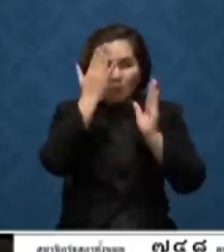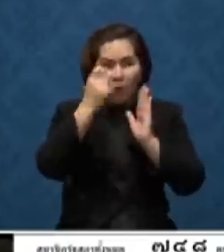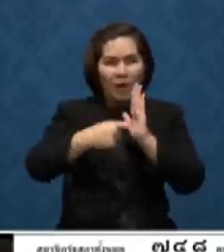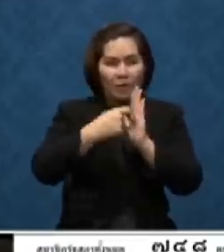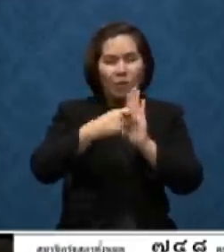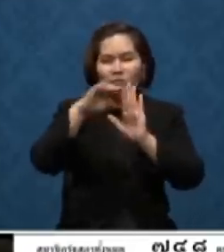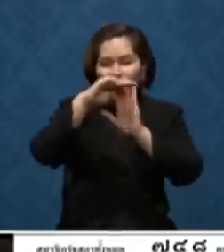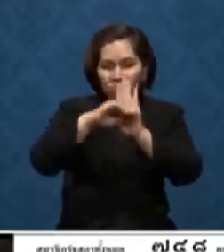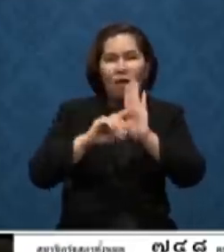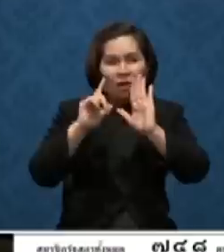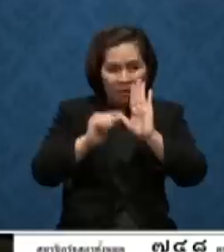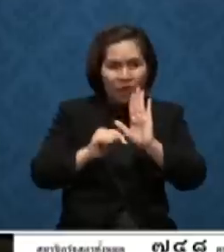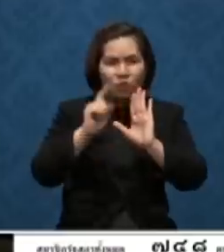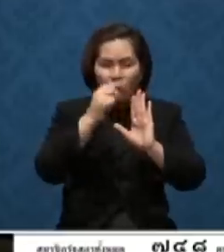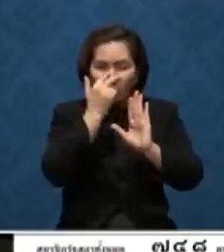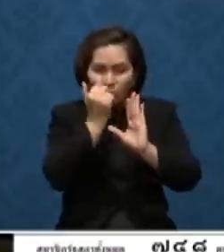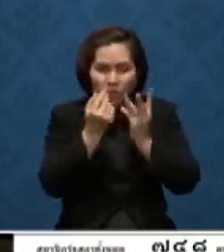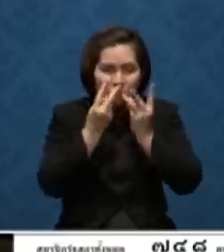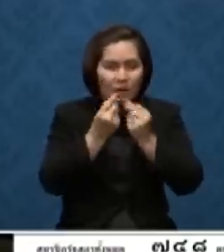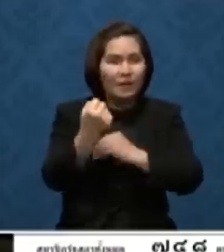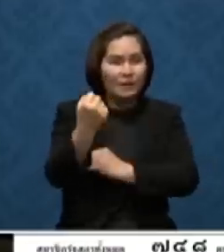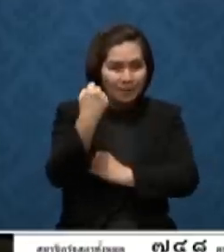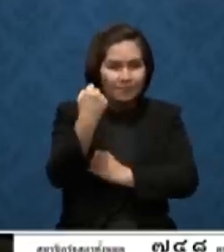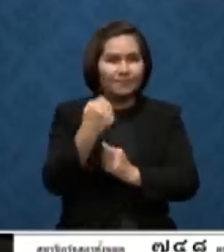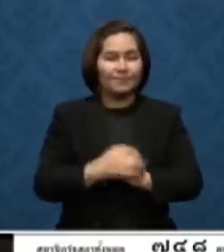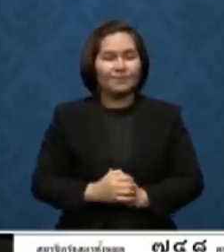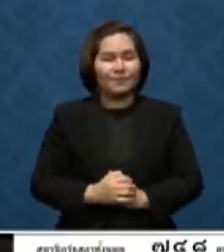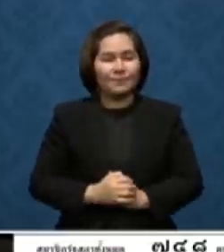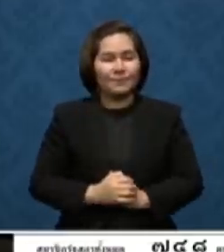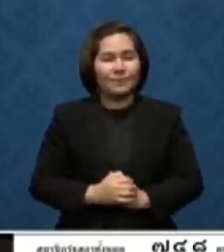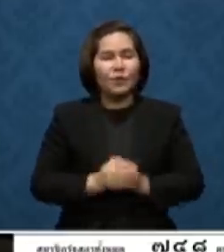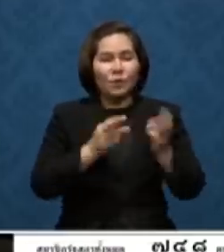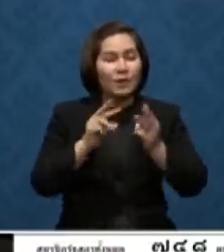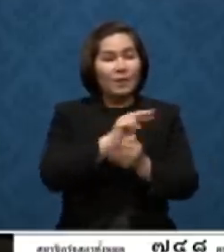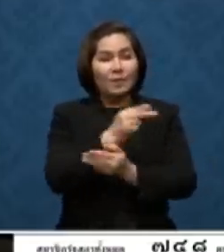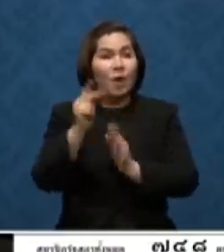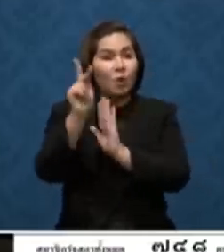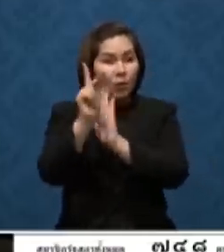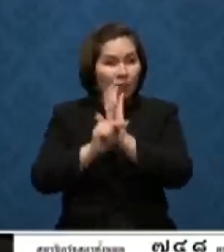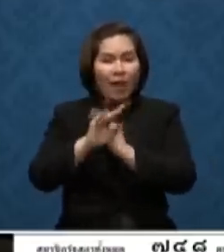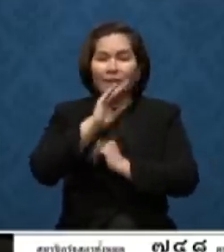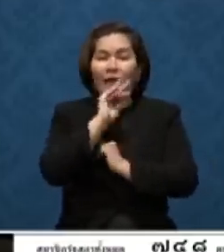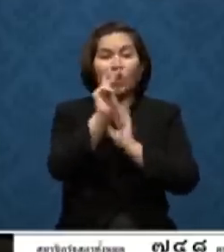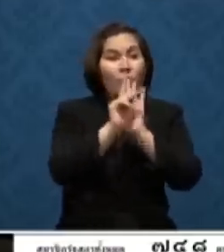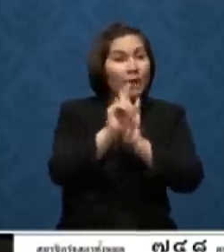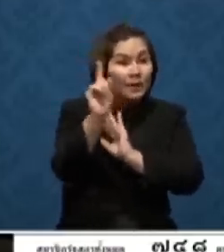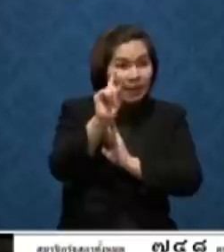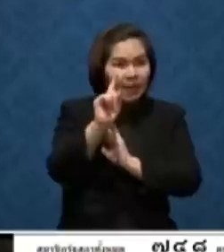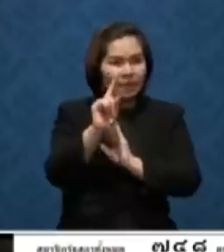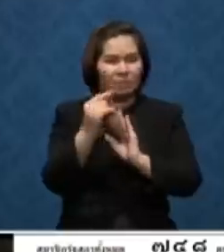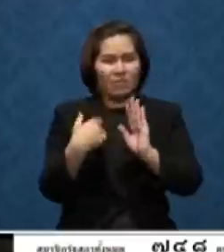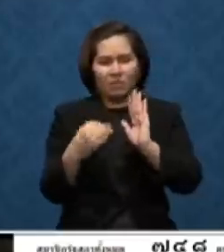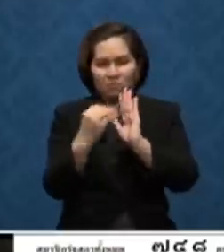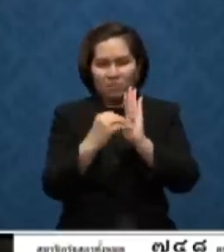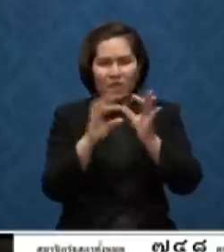ตีความที่จะต้องเข้มงวดและการตีความก็คือถ้าบทบัญญัติกฎหมายใดที่เป็นบทบัญญัติกฎหมายจำกัด